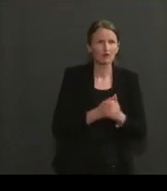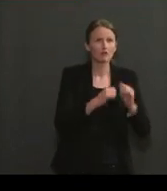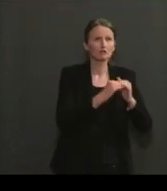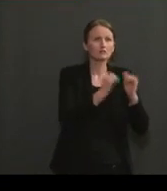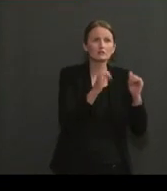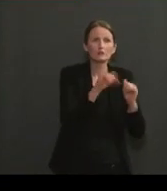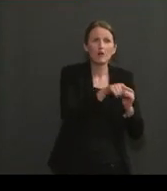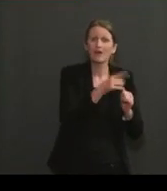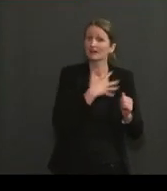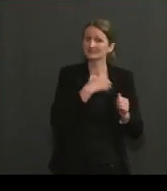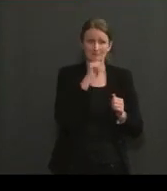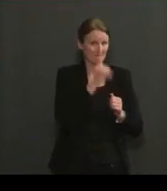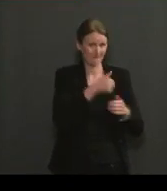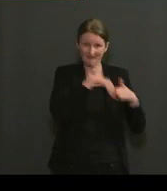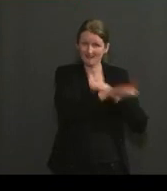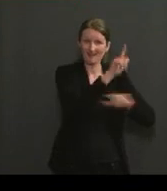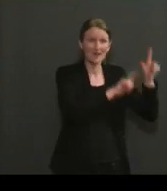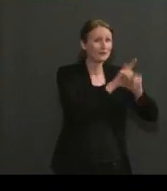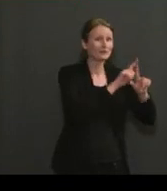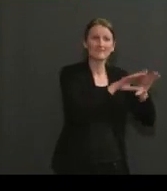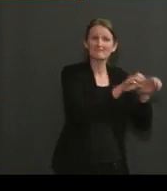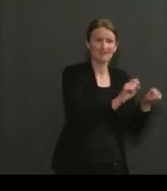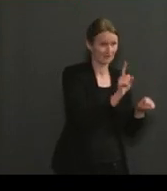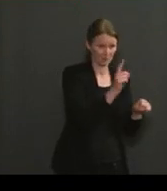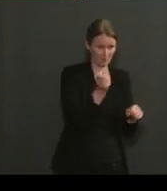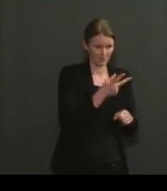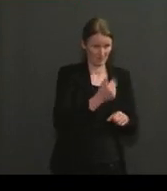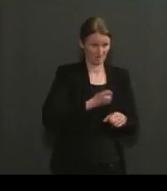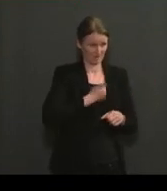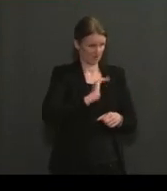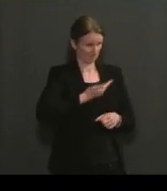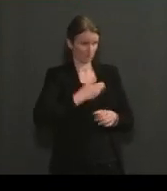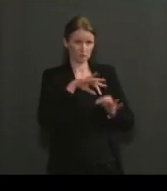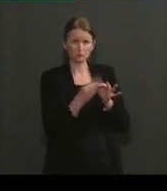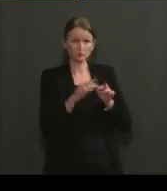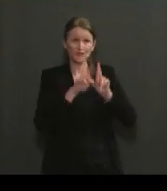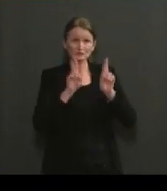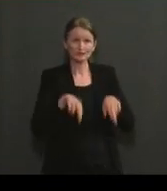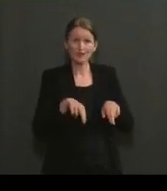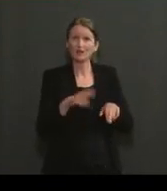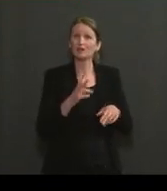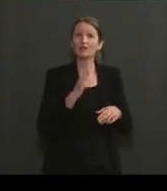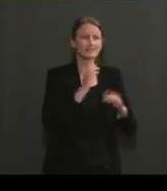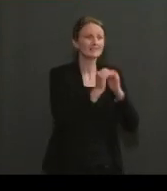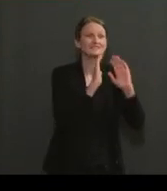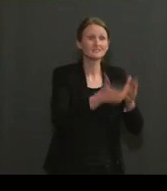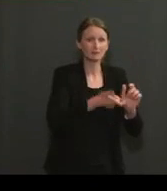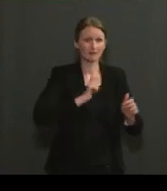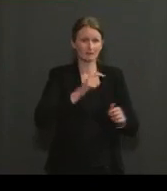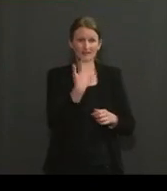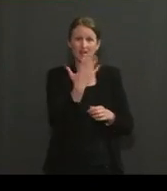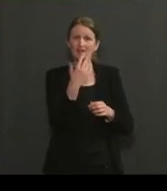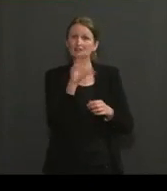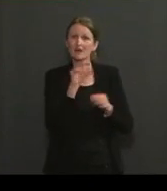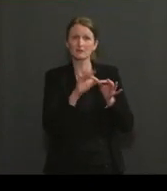aura le résultat en peu de temps, 15, 20, 30 minutes, et dont l'échantillon va être analysé sur place,